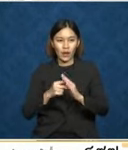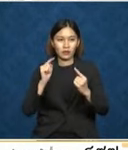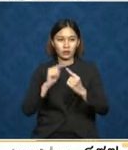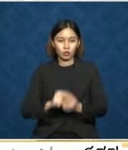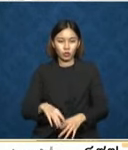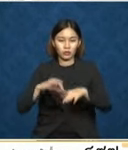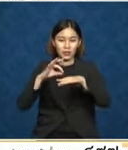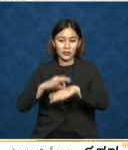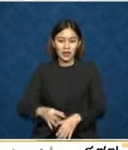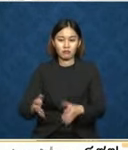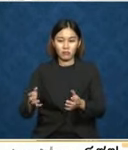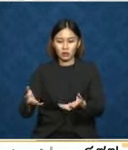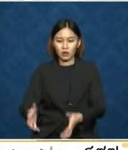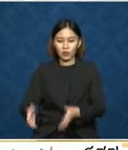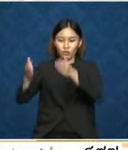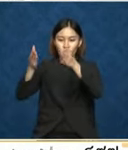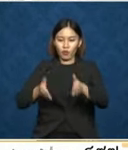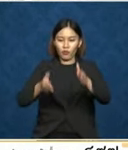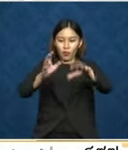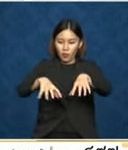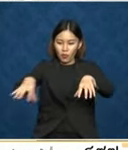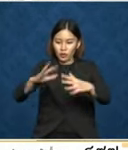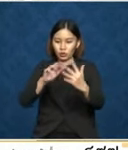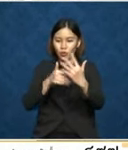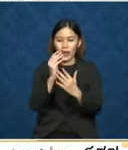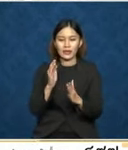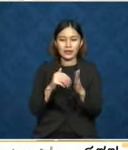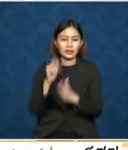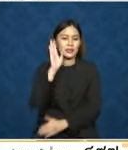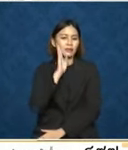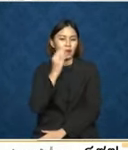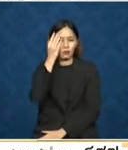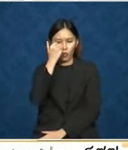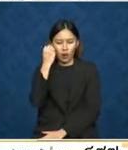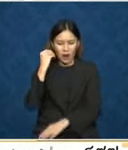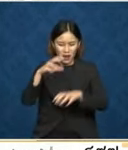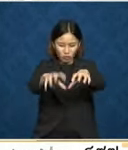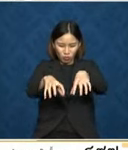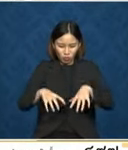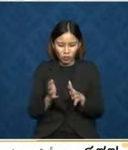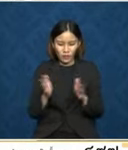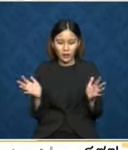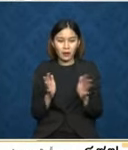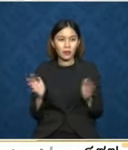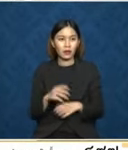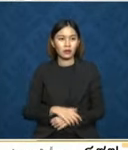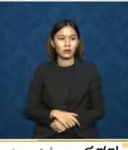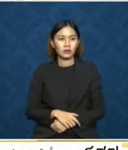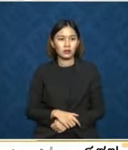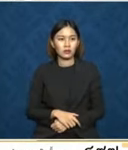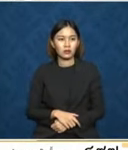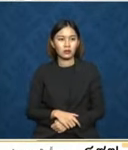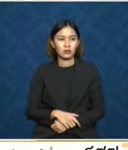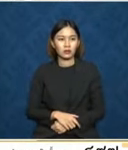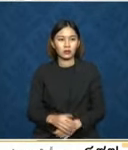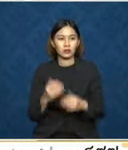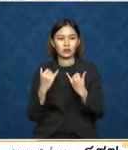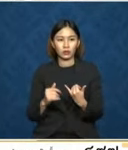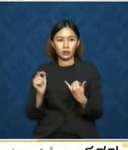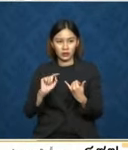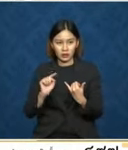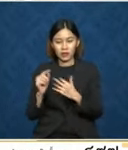ซึ่งเป็นพื้นที่สำหรับอยู่อาศัยหนาแน่นท่านประธานครับผมขอใช้พื้นที่ตรงนี้สื่อสารผ่านท่านประธานไปยัง